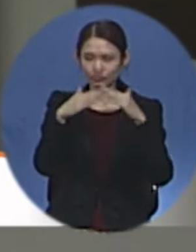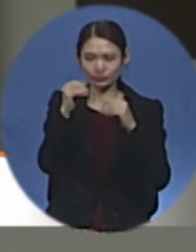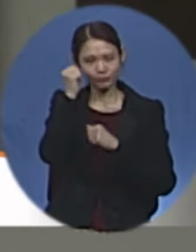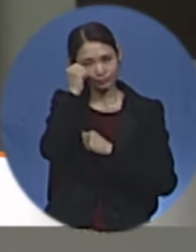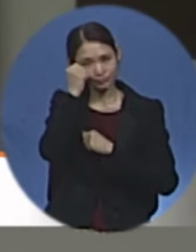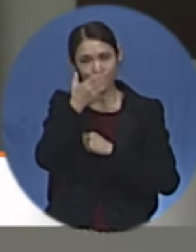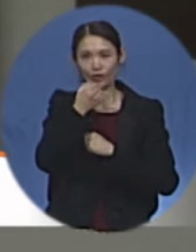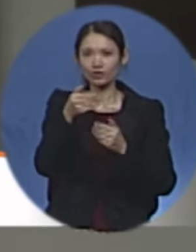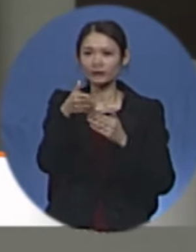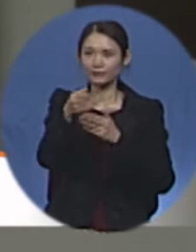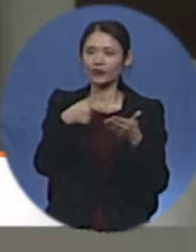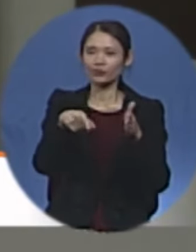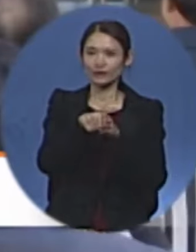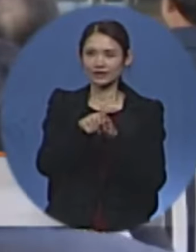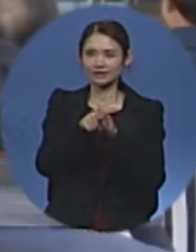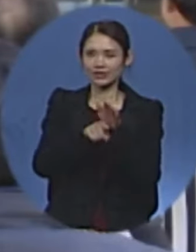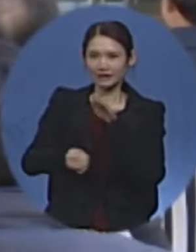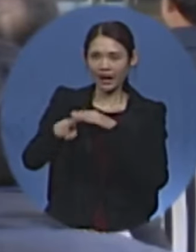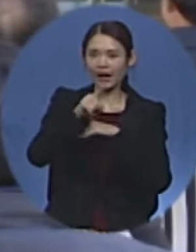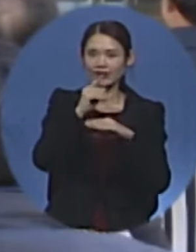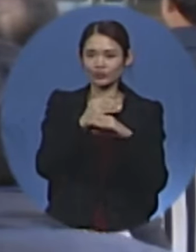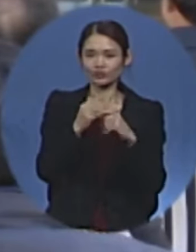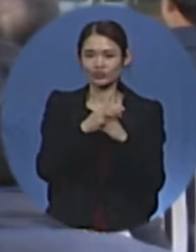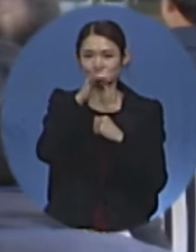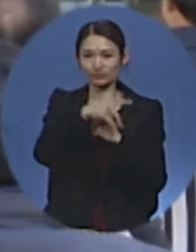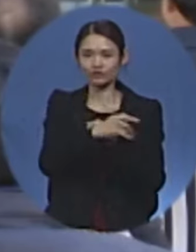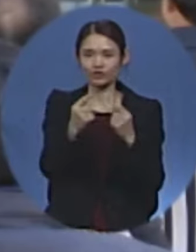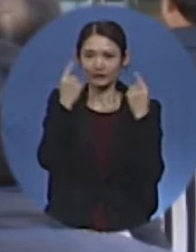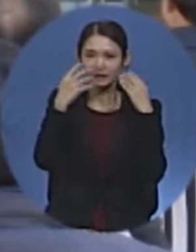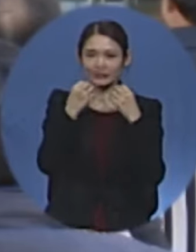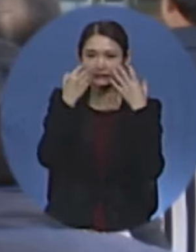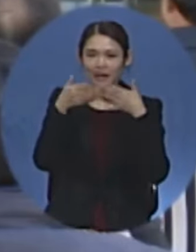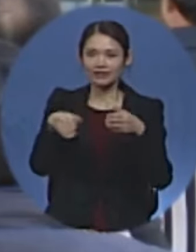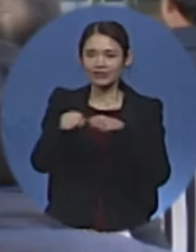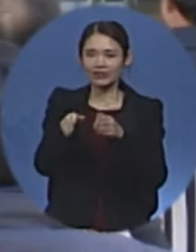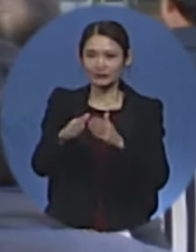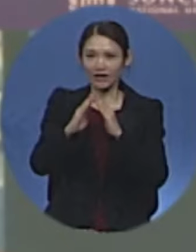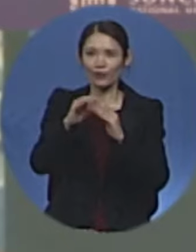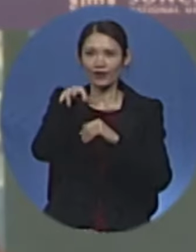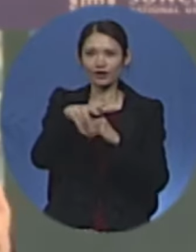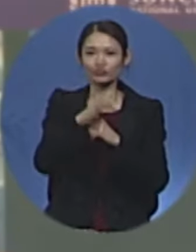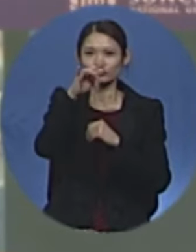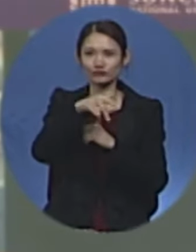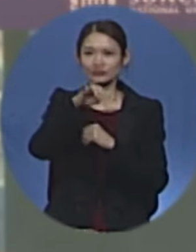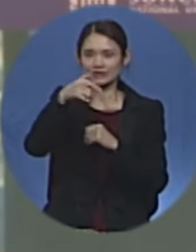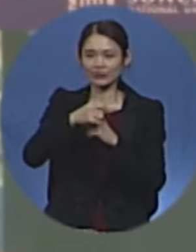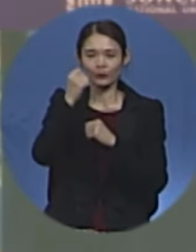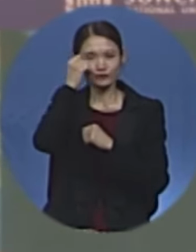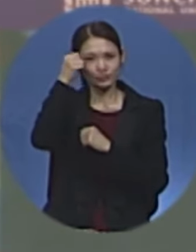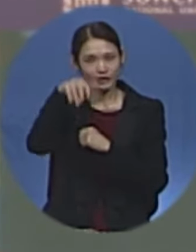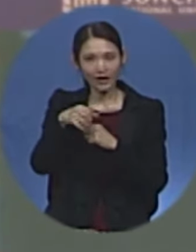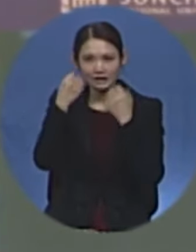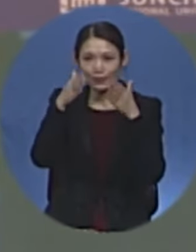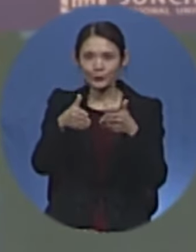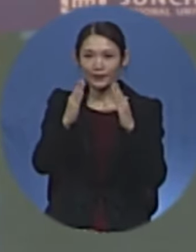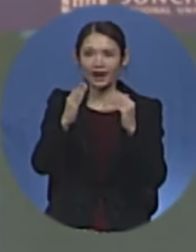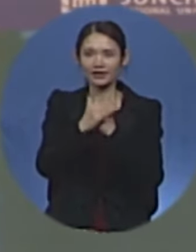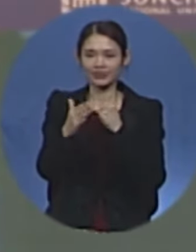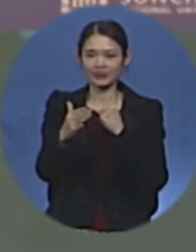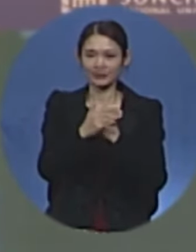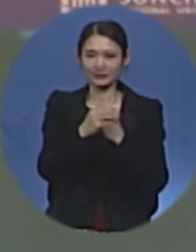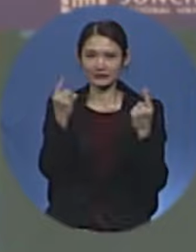위해 앞장서고 있습니다. 순천대 신축생활관인 웅지관의 개관으로 순천대학교는 이제